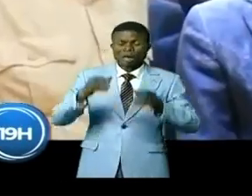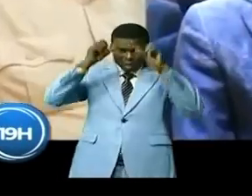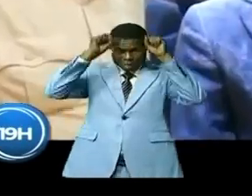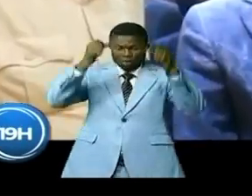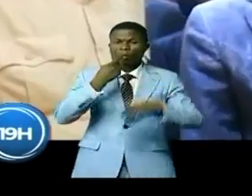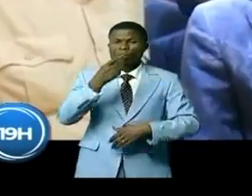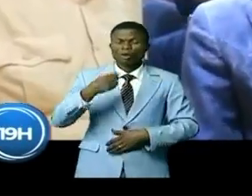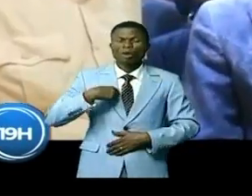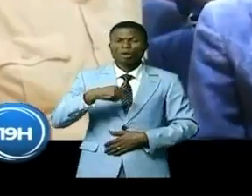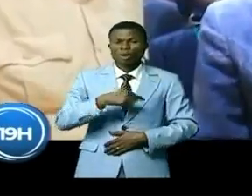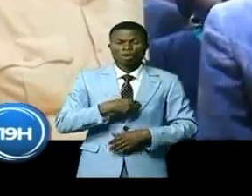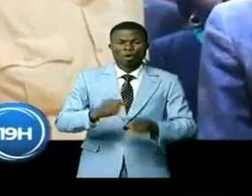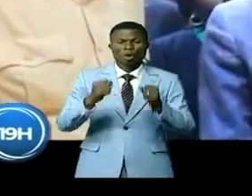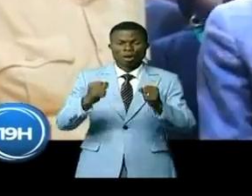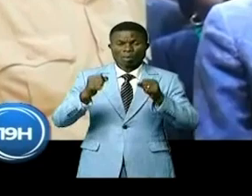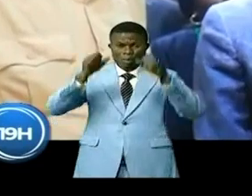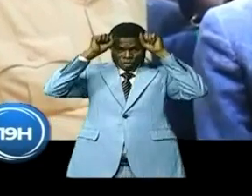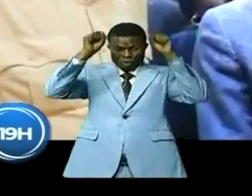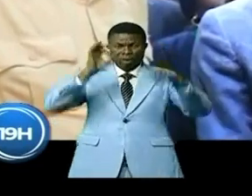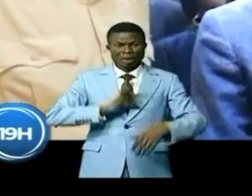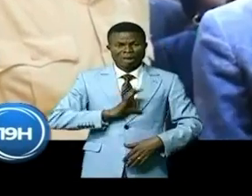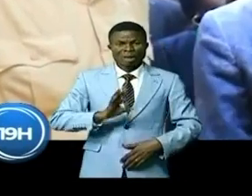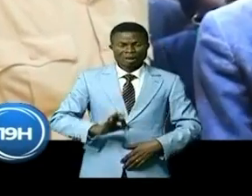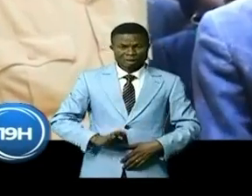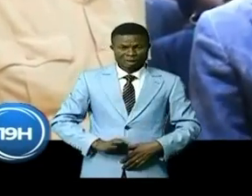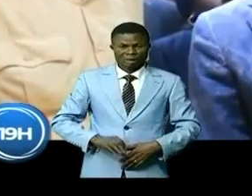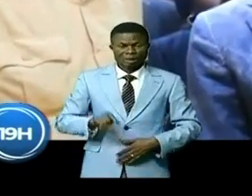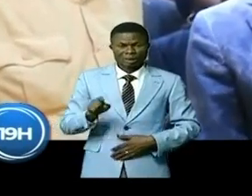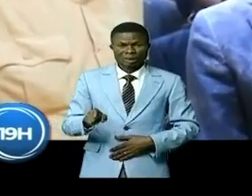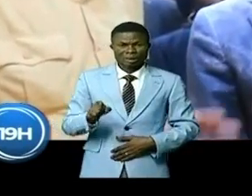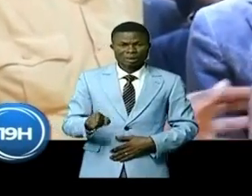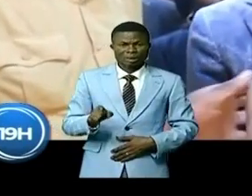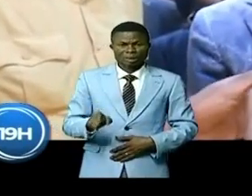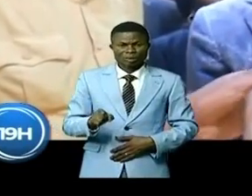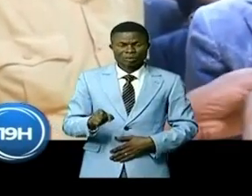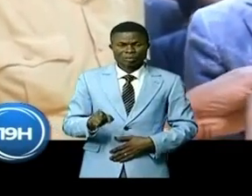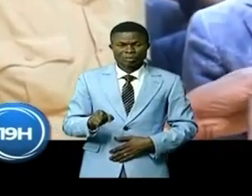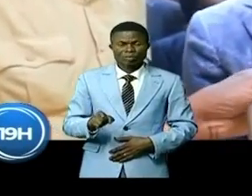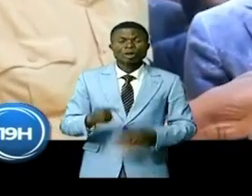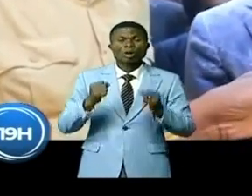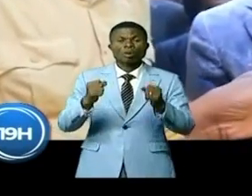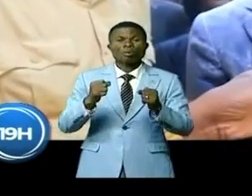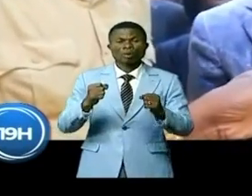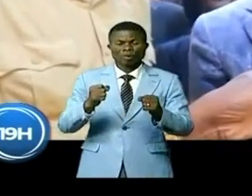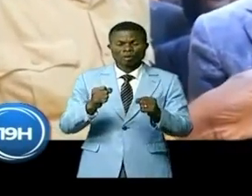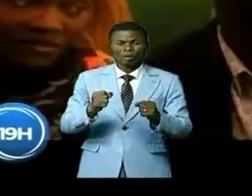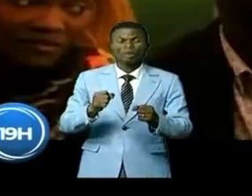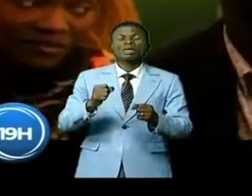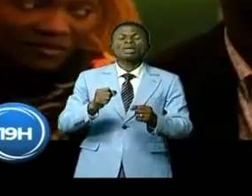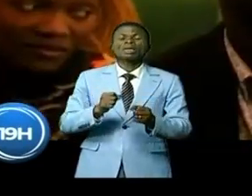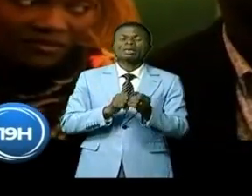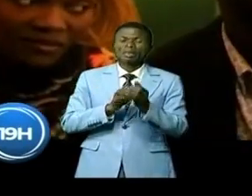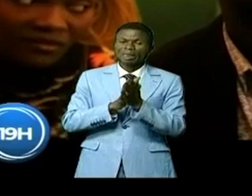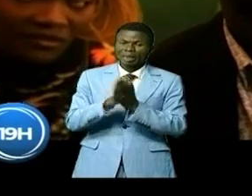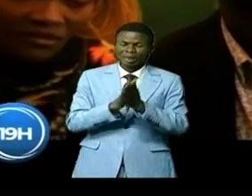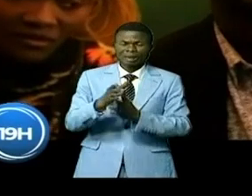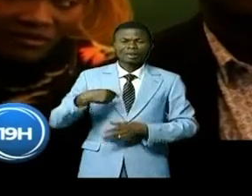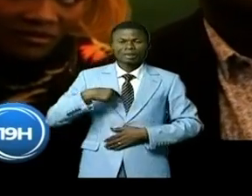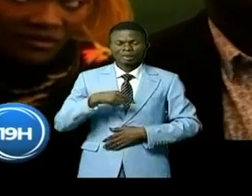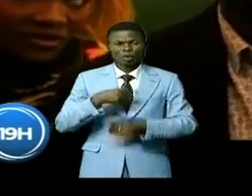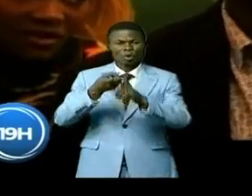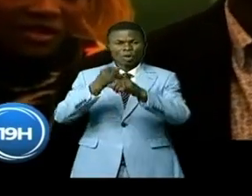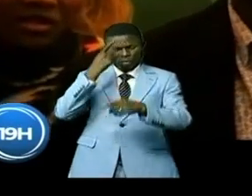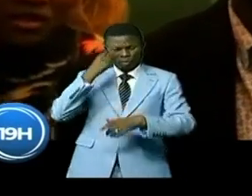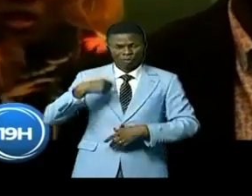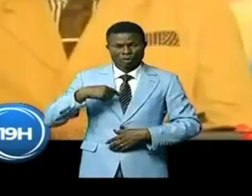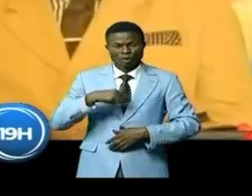que le pouvoir du président Félix-Antoine Tshisekedi, c'est un pouvoir qui nous appartient. À ce jour, ce parti